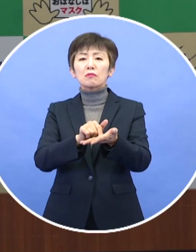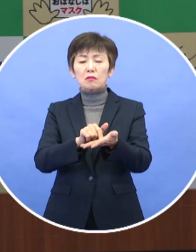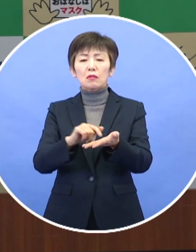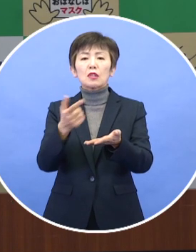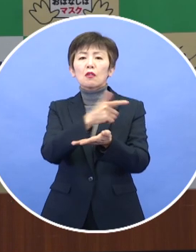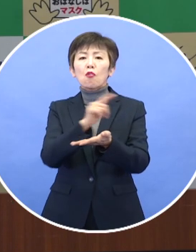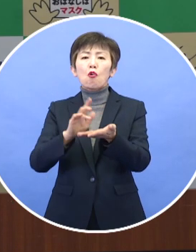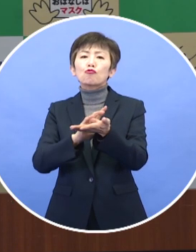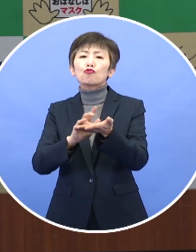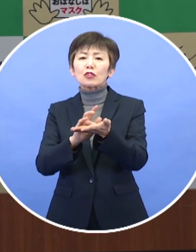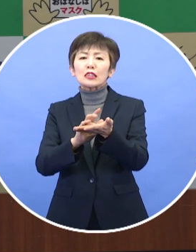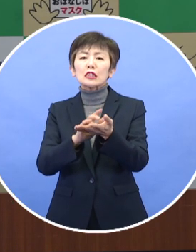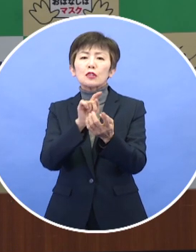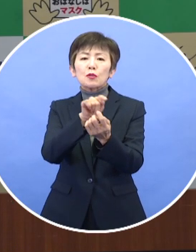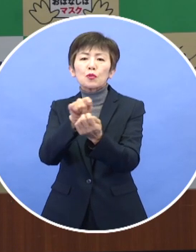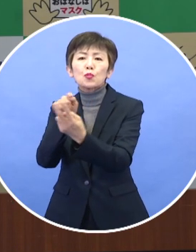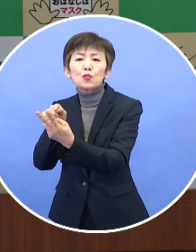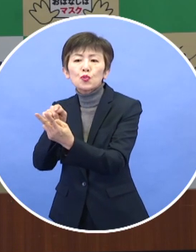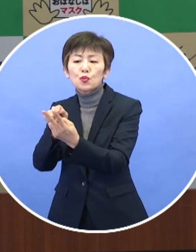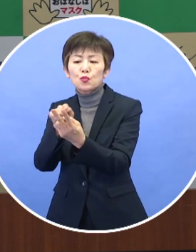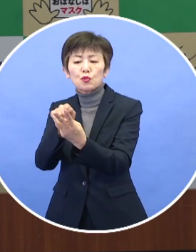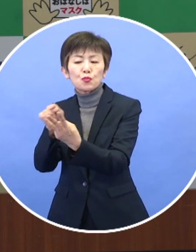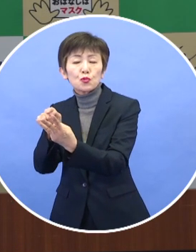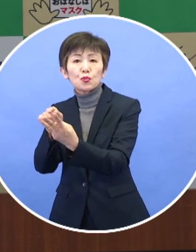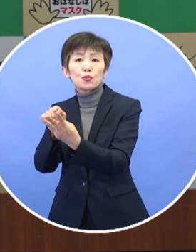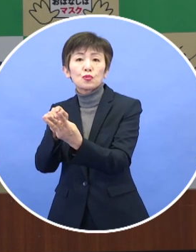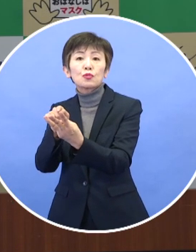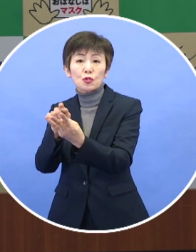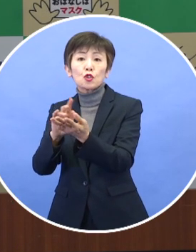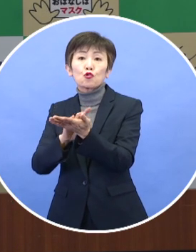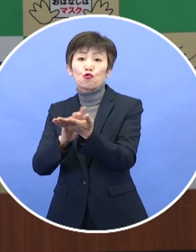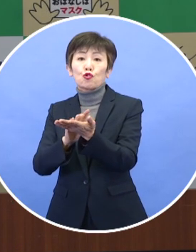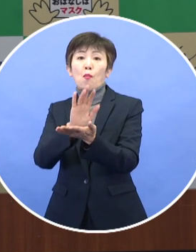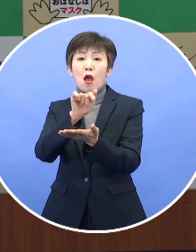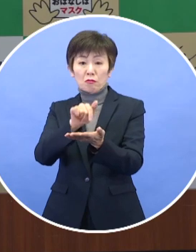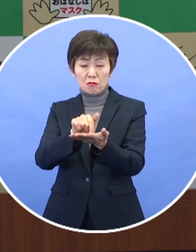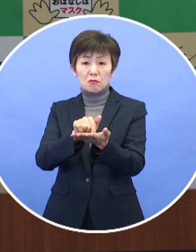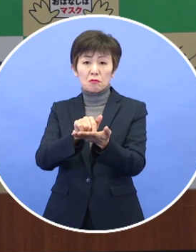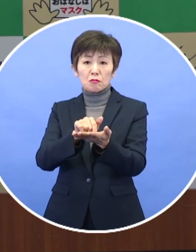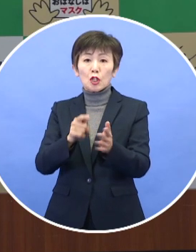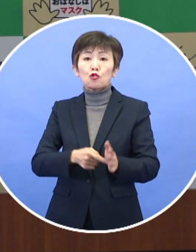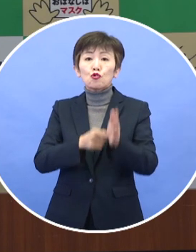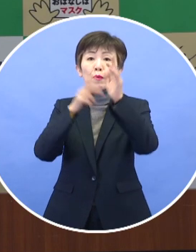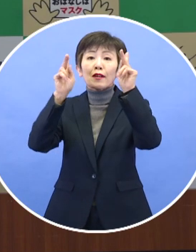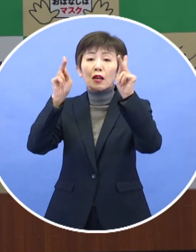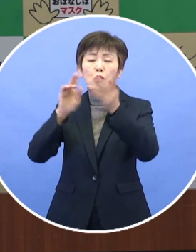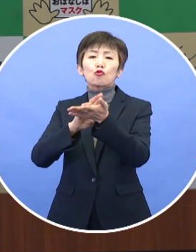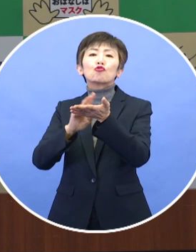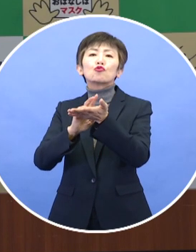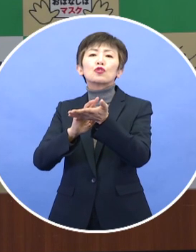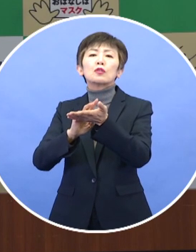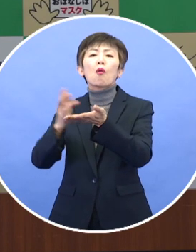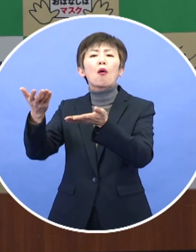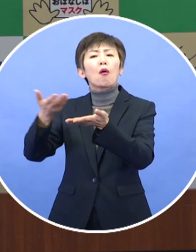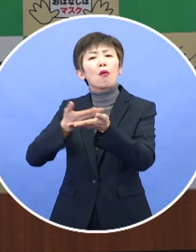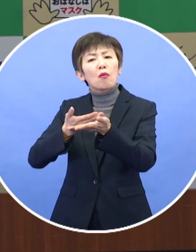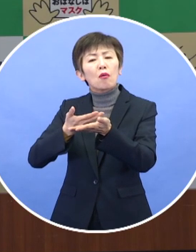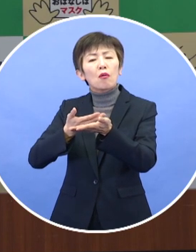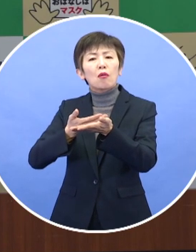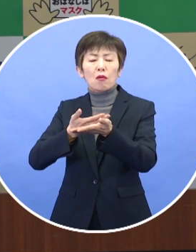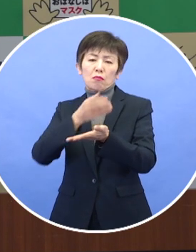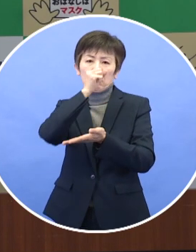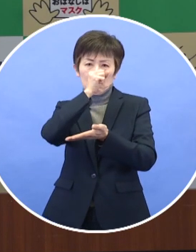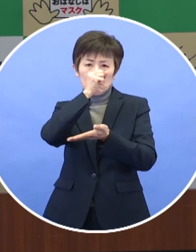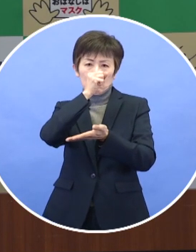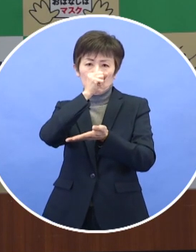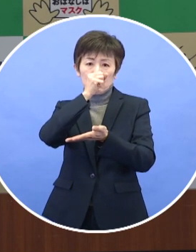ットとかですね、早く塩野義さんのですね、経口薬入ってくるといいと思いますけれども、まあ、そういうお医者さんなんかでも治療をしていただく、